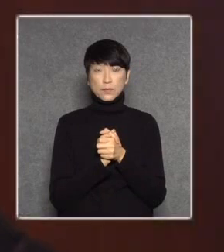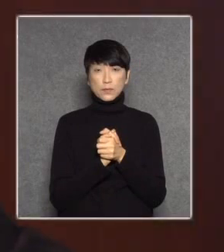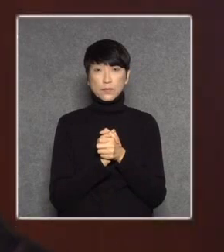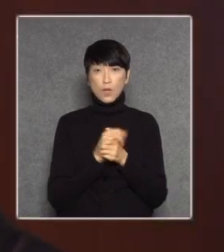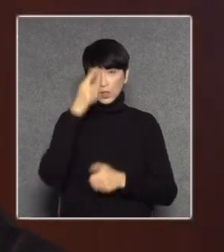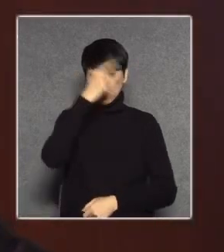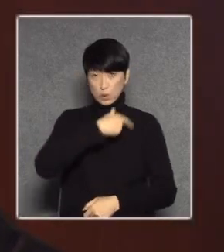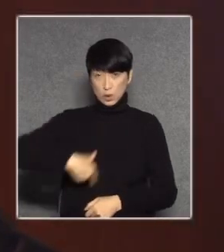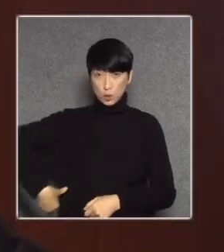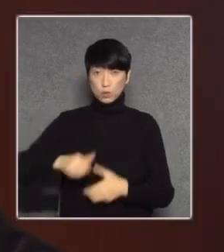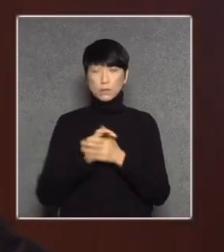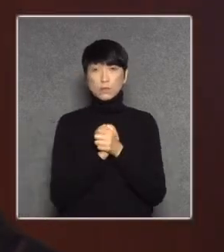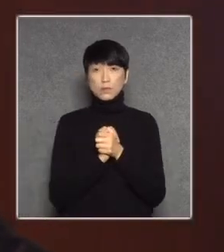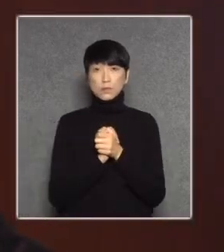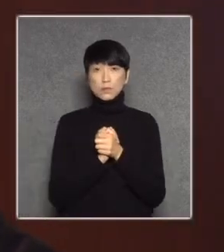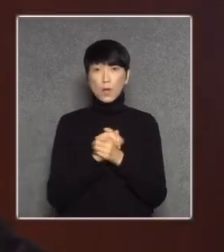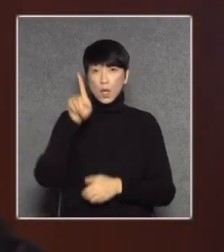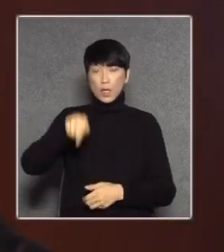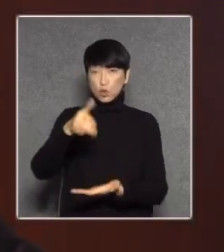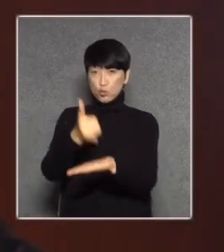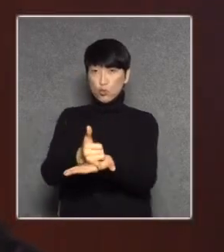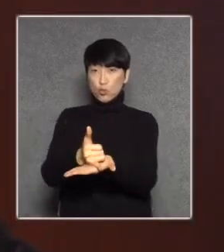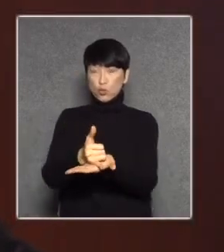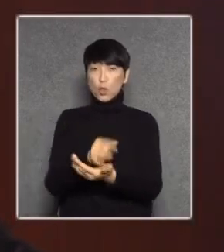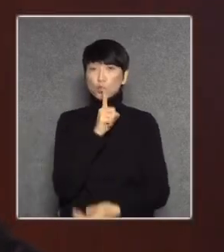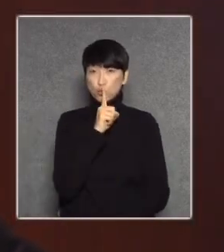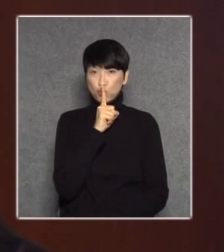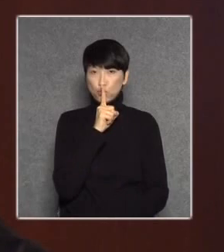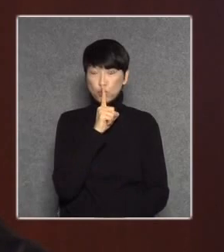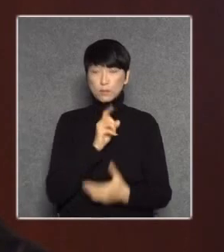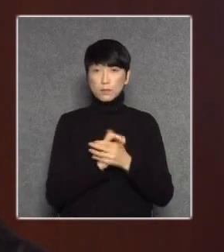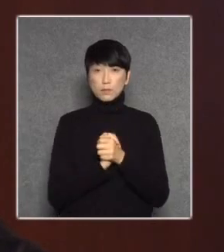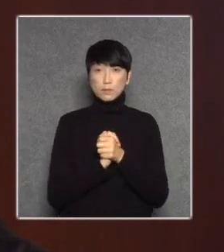梁國雄議員，立即返回座位，保持肅靜。